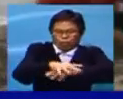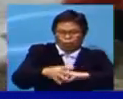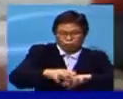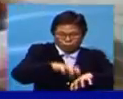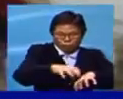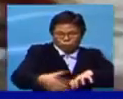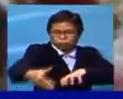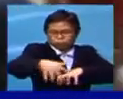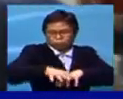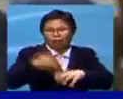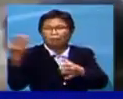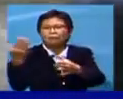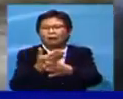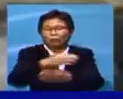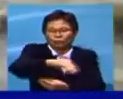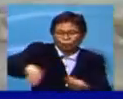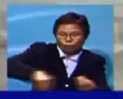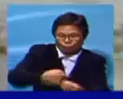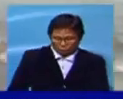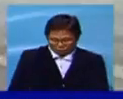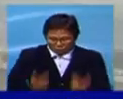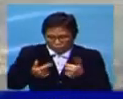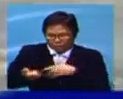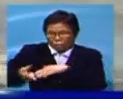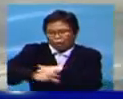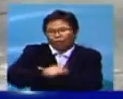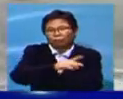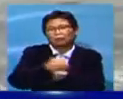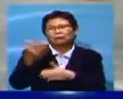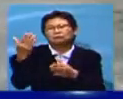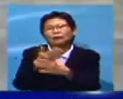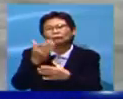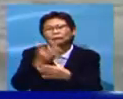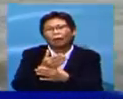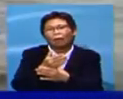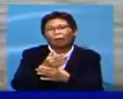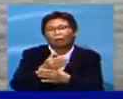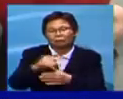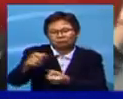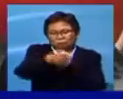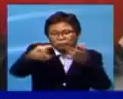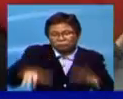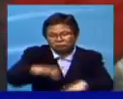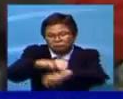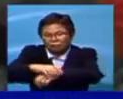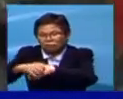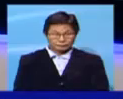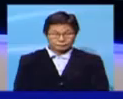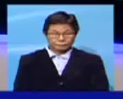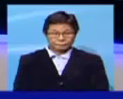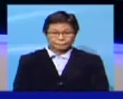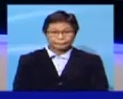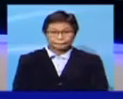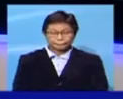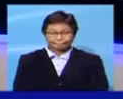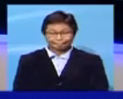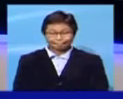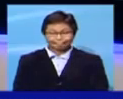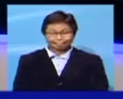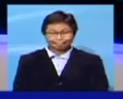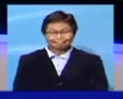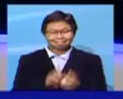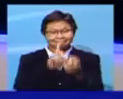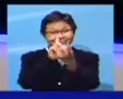itu akan mengganggu ekosistem kehidupan laut serta menjejaskan rezeki nelayan di negeri itu